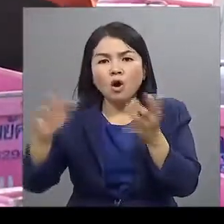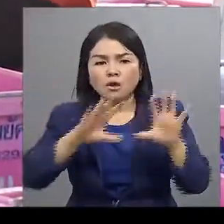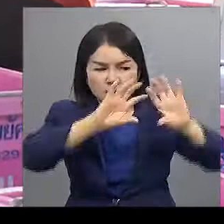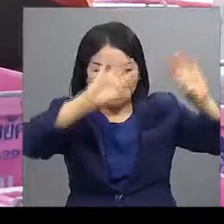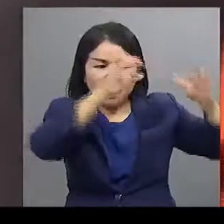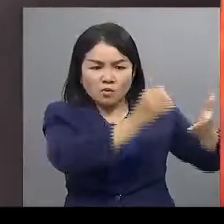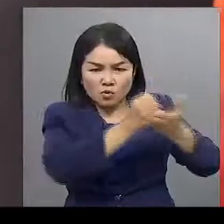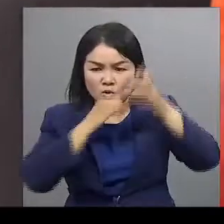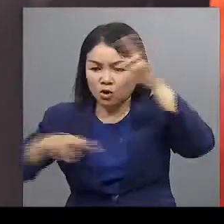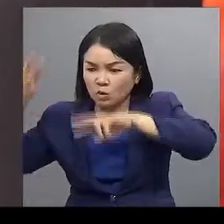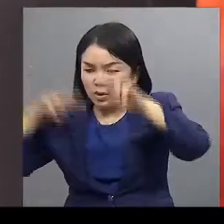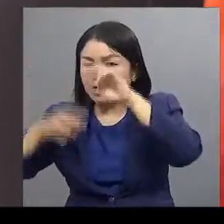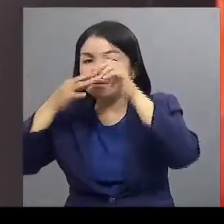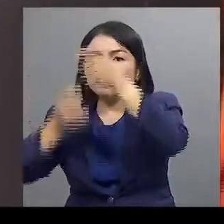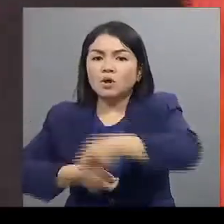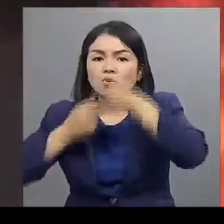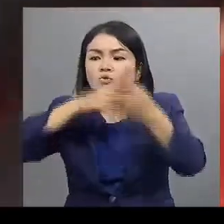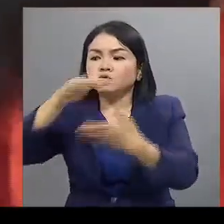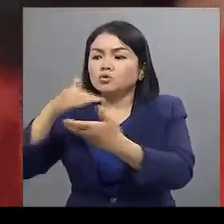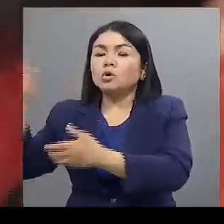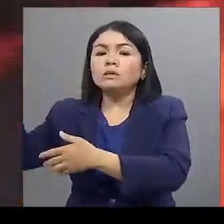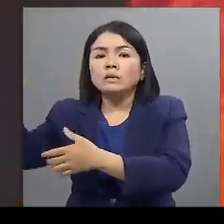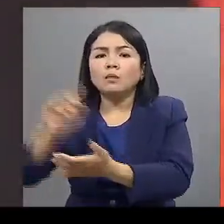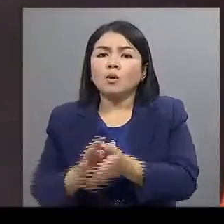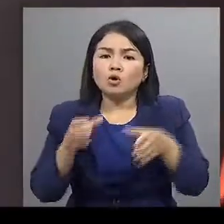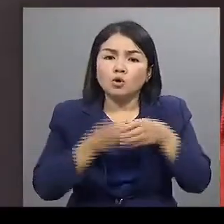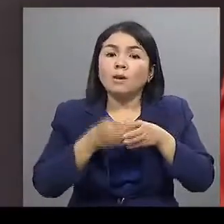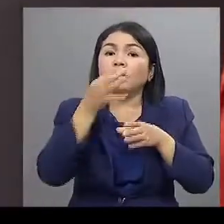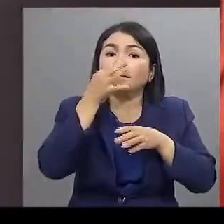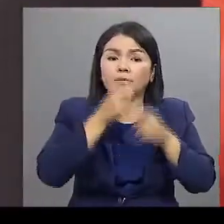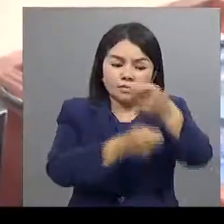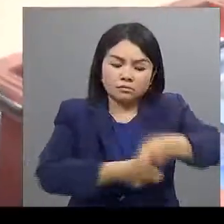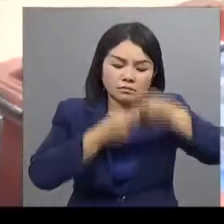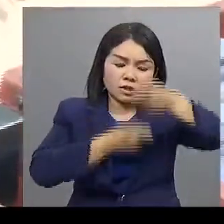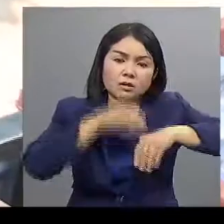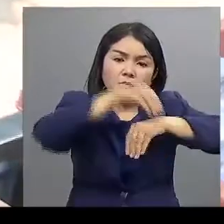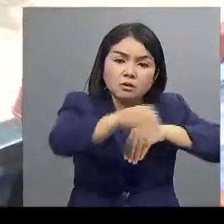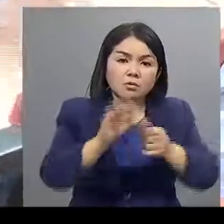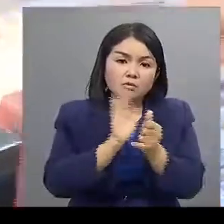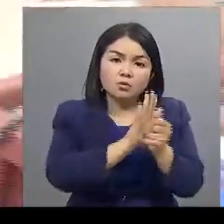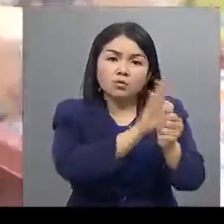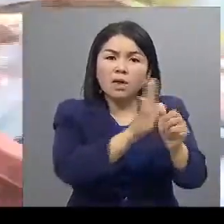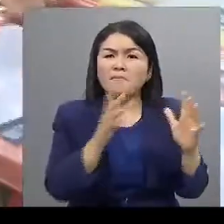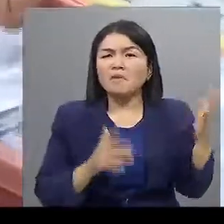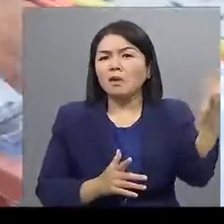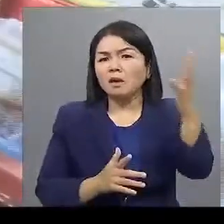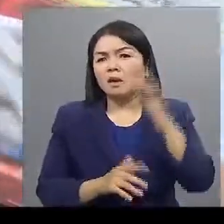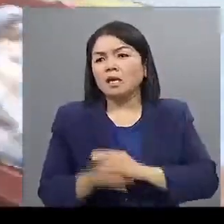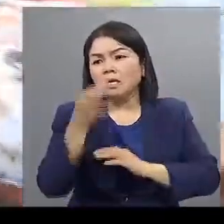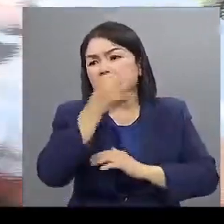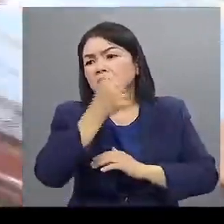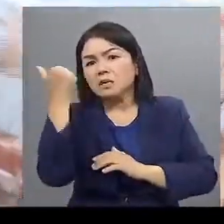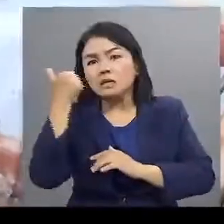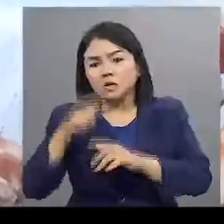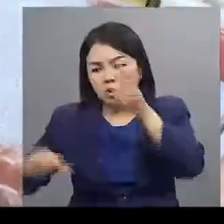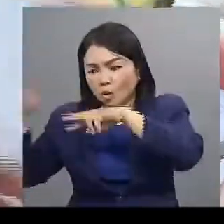เพราะที่ผ่านมาเกษตรกรกลุ่มผู้ปลูกมะม่วงไม่ได้รับการดูแลเหมือนกลุ่มเกษตรกรอื่นๆทั้งผู้ปลูกข้าวหรือสวน